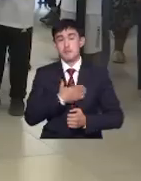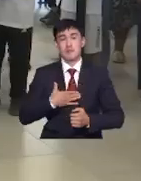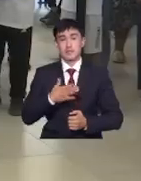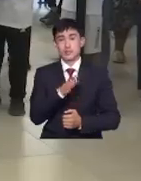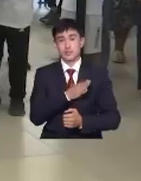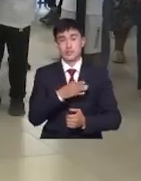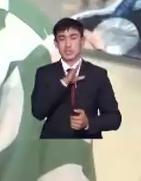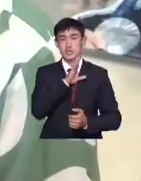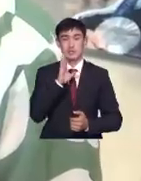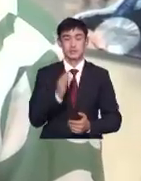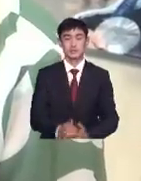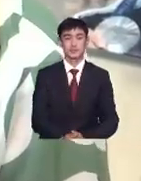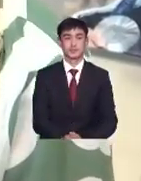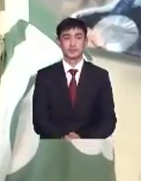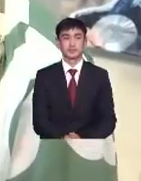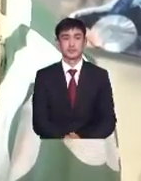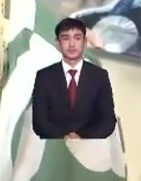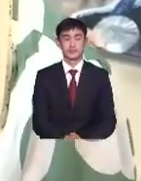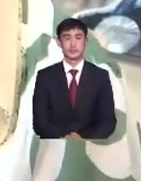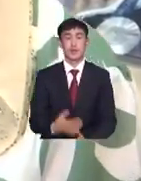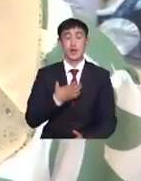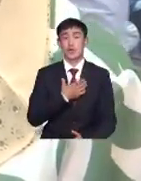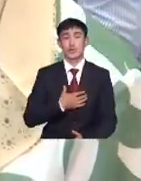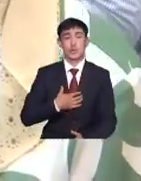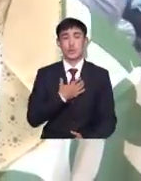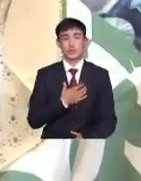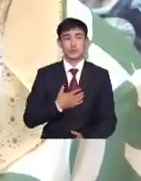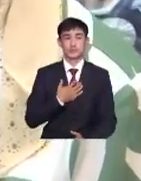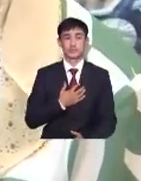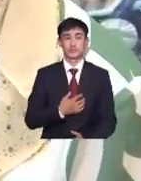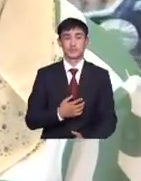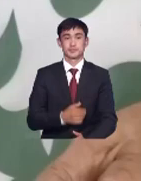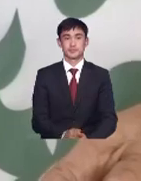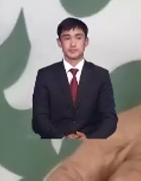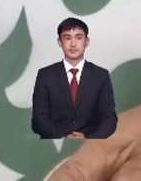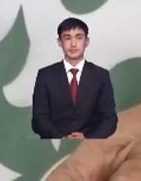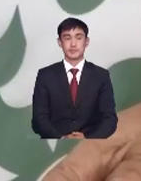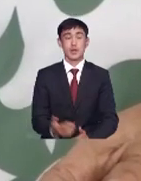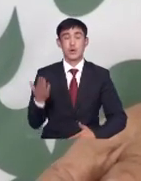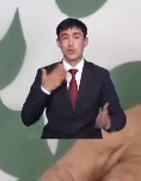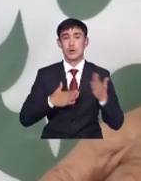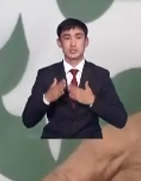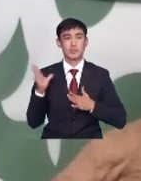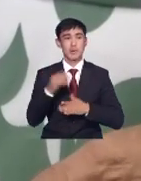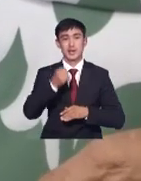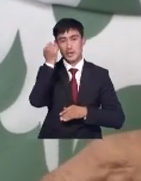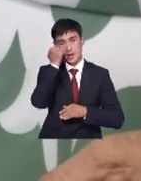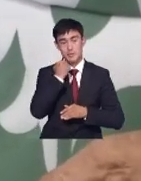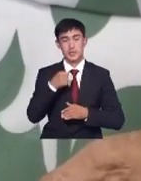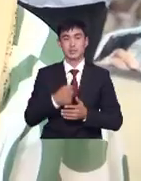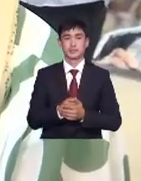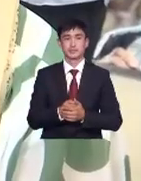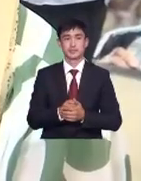дейді ақжаулықтана. Өте толқып тұрмын қазір. Толқып тұрмын. Өте қуанышым, бәріне рахметімді